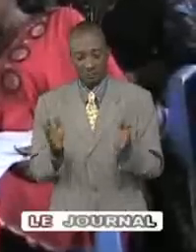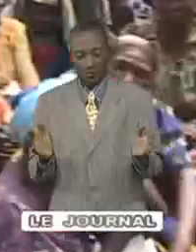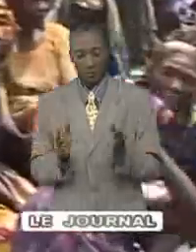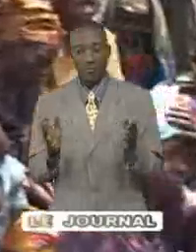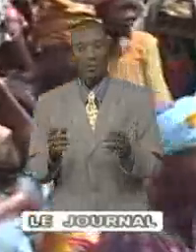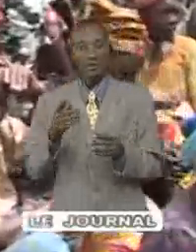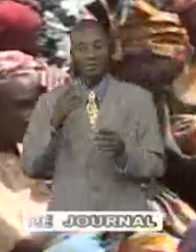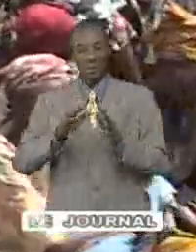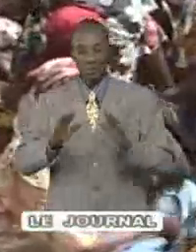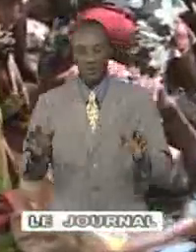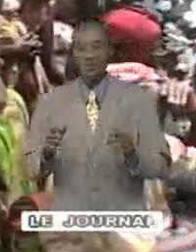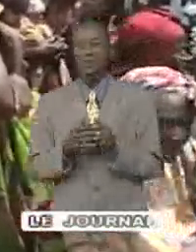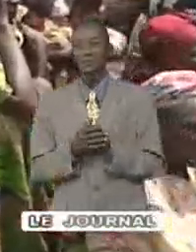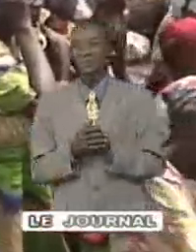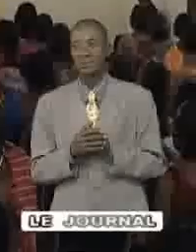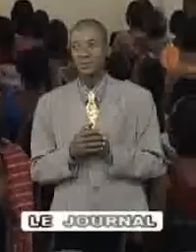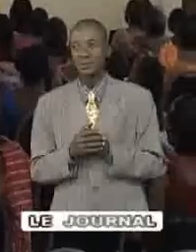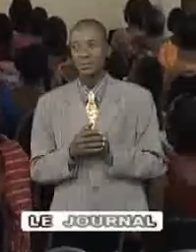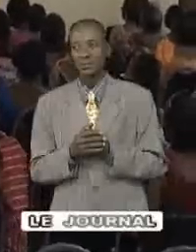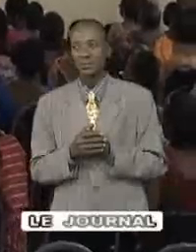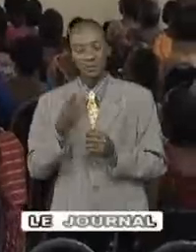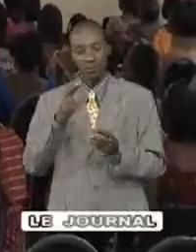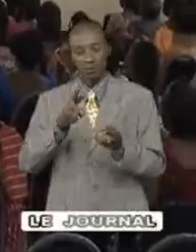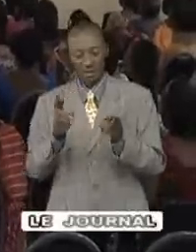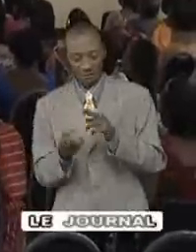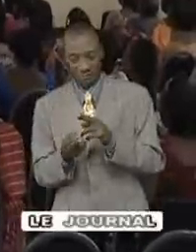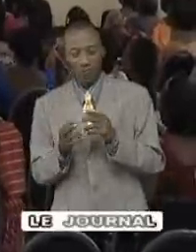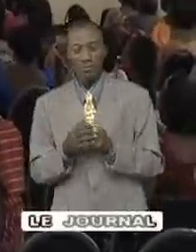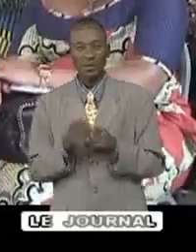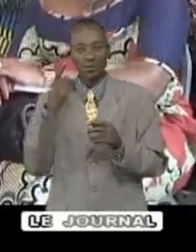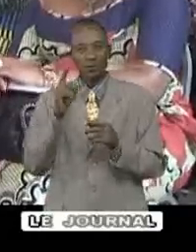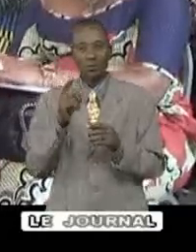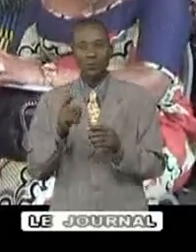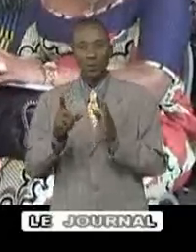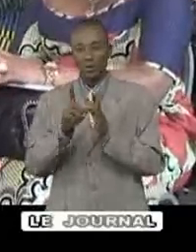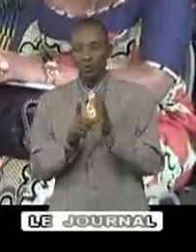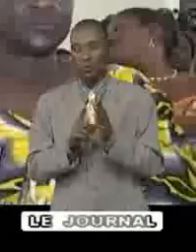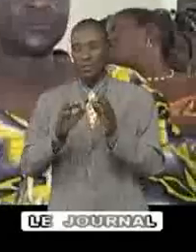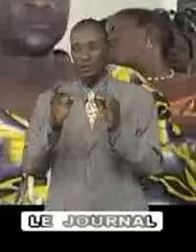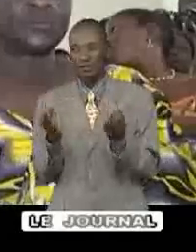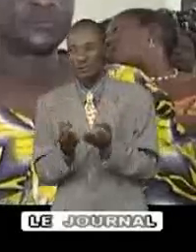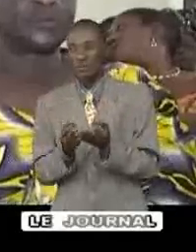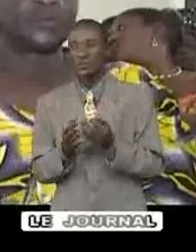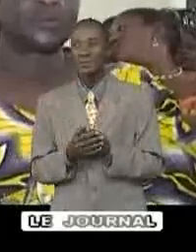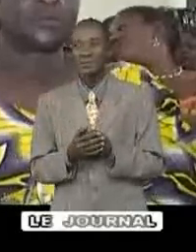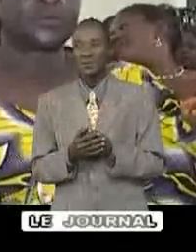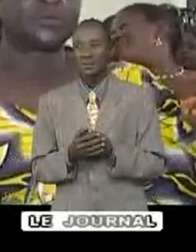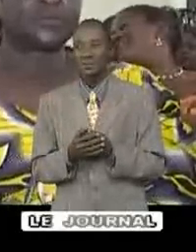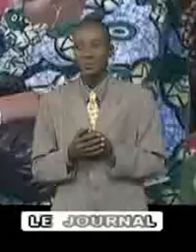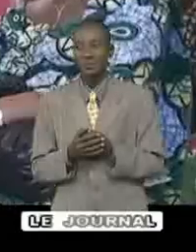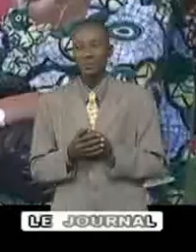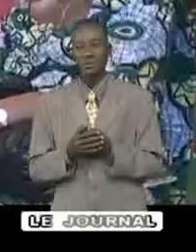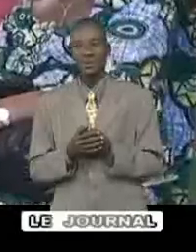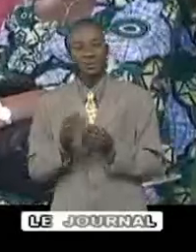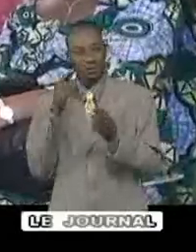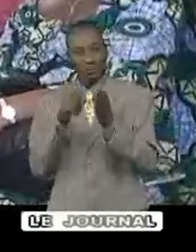capacité juridique de la femme par la réforme en cours du Code de la famille sont en outre des indicateurs